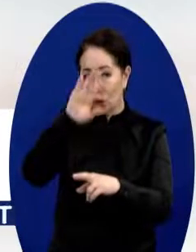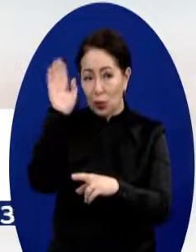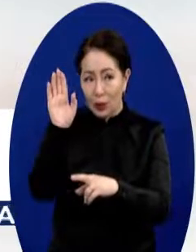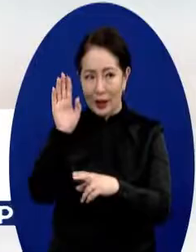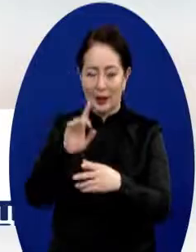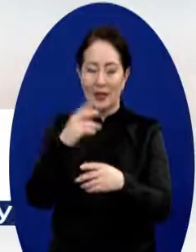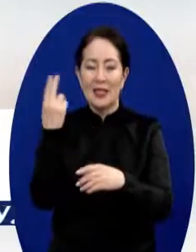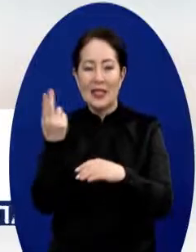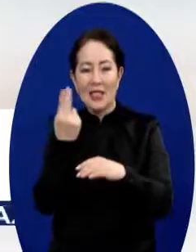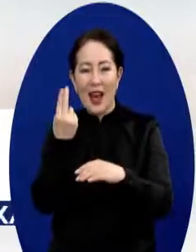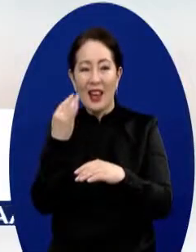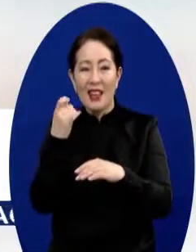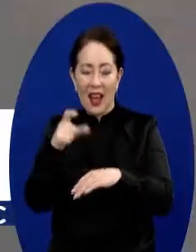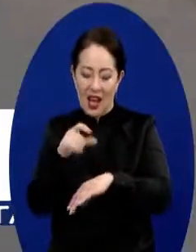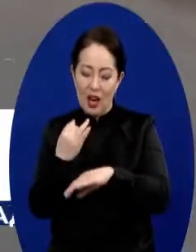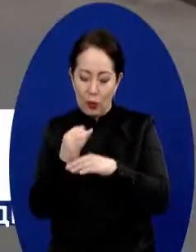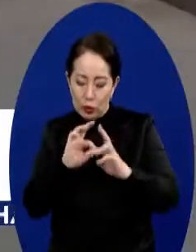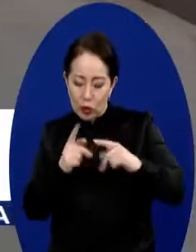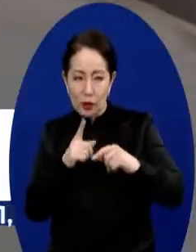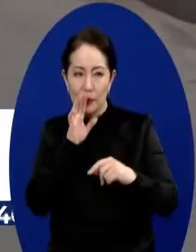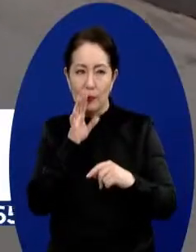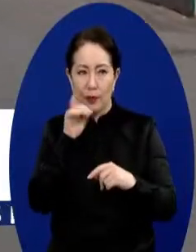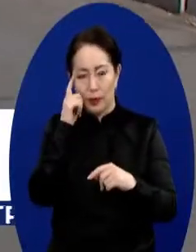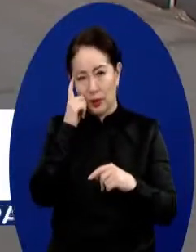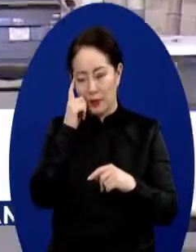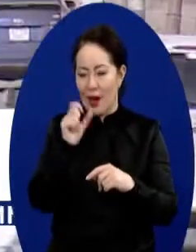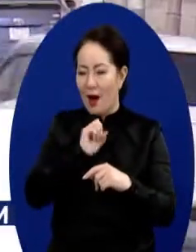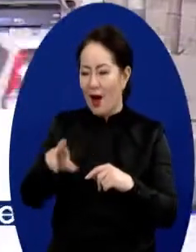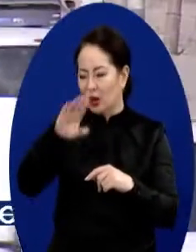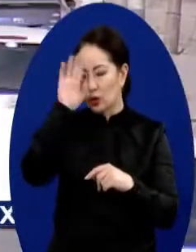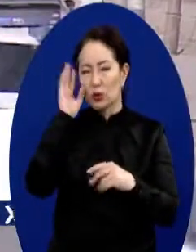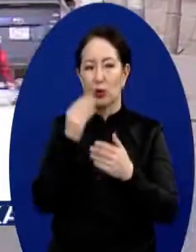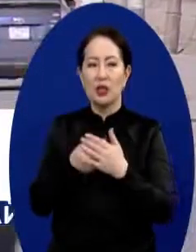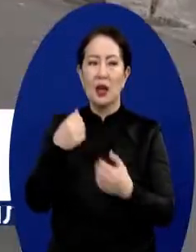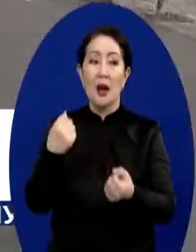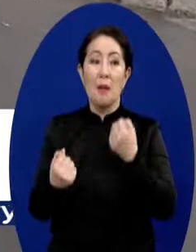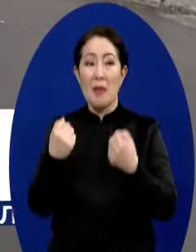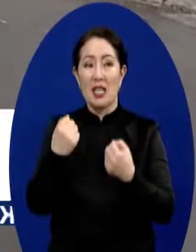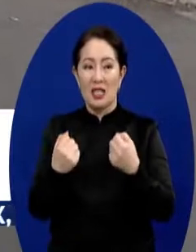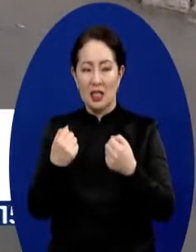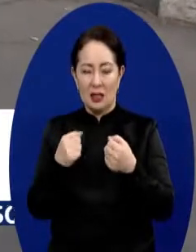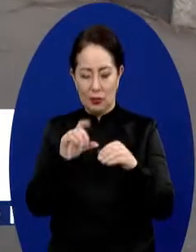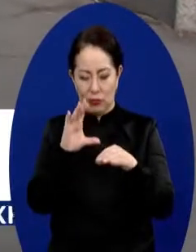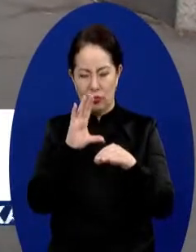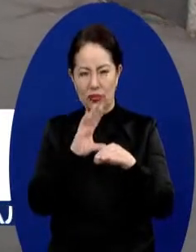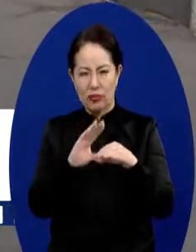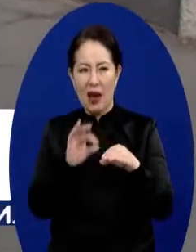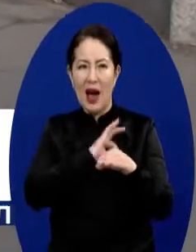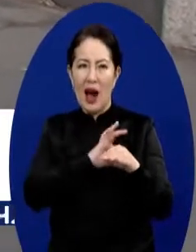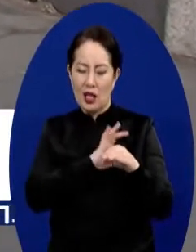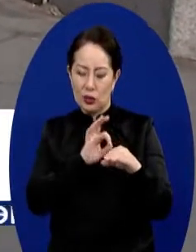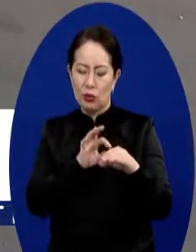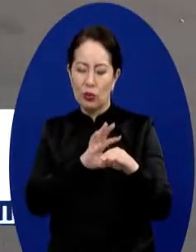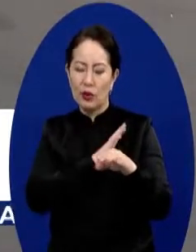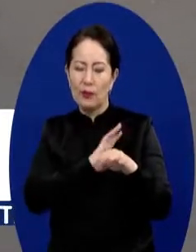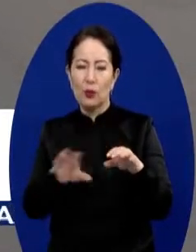Японд хийж энэ талаар мэрэгжсэн байна. Хаягдал дулаан гэхэлэр бүх юм байна. Одоо энэ машин өөрөө шигдүүлийн коэффициент нь маш бага байдаг. Одоо дулаан нь